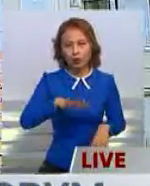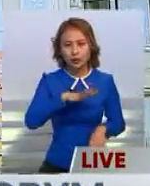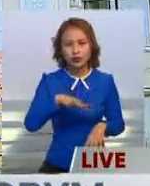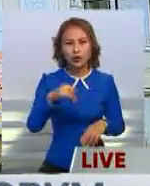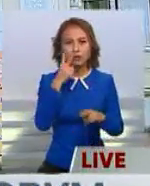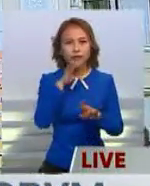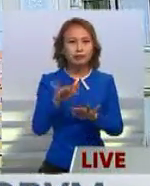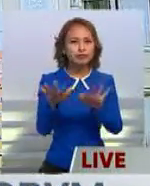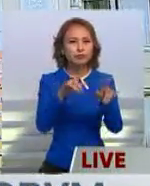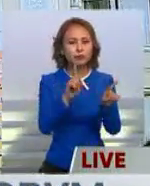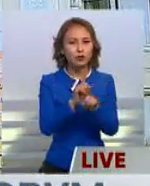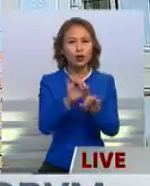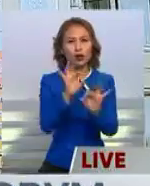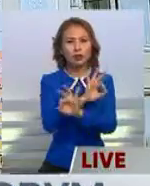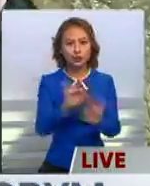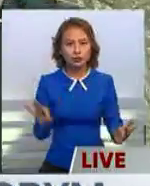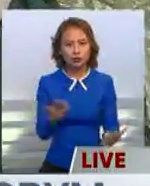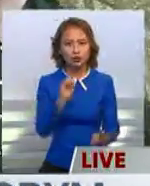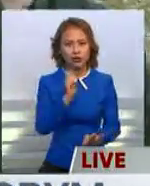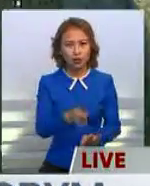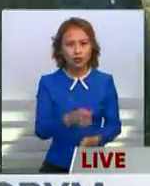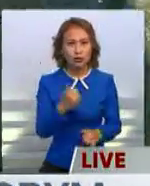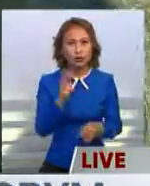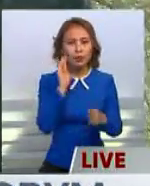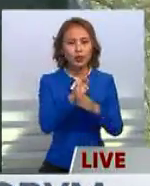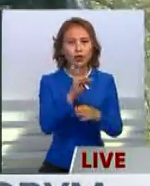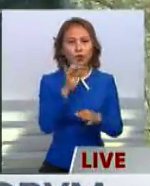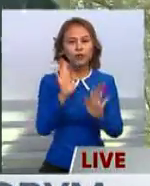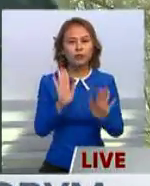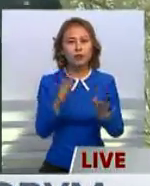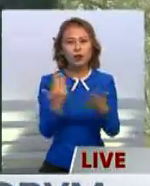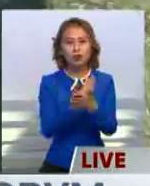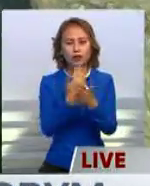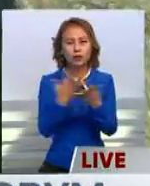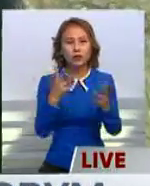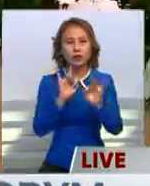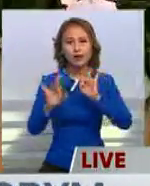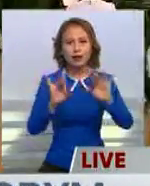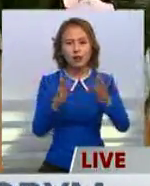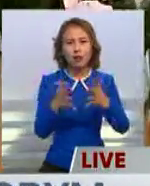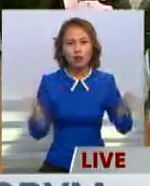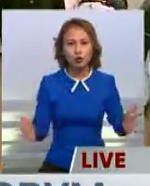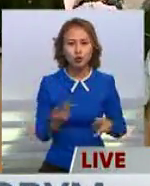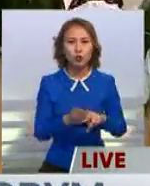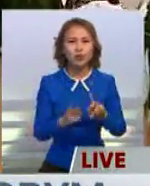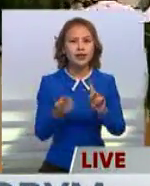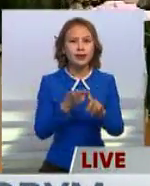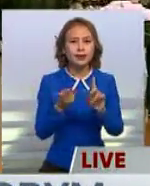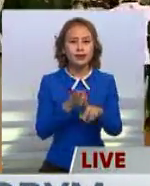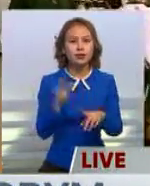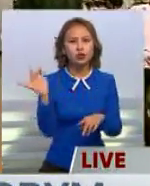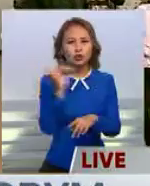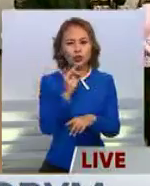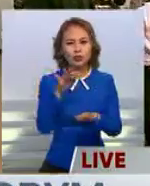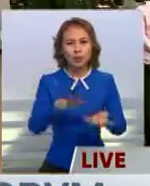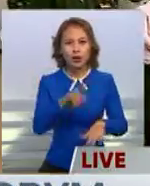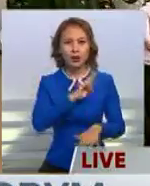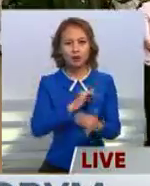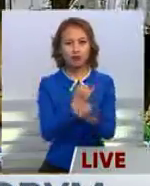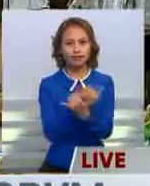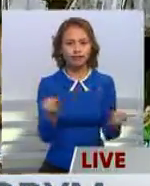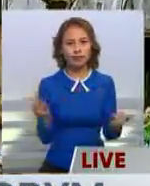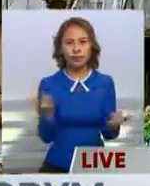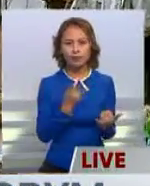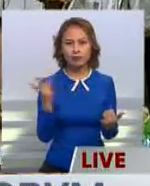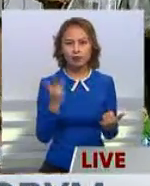бұл саладағы әлеуеті жақсы деген баға берді. Тек ақпараттық насихатқа көбірек көңіл бөлсе болғаны. Екіншіден, қызмет көрсету орындарын көп деп ашу